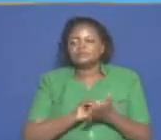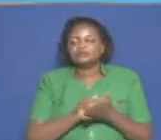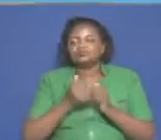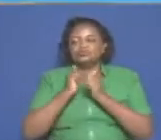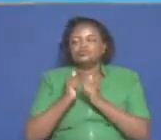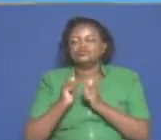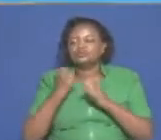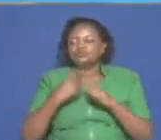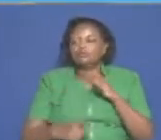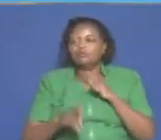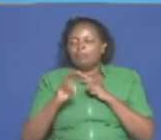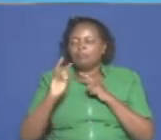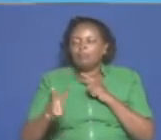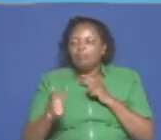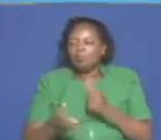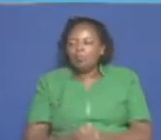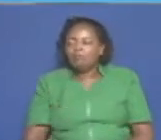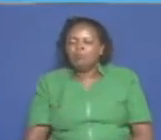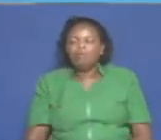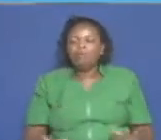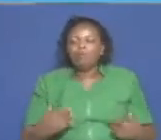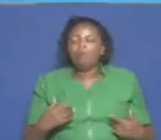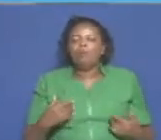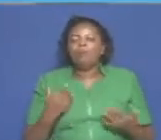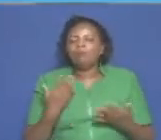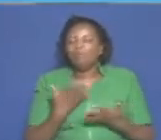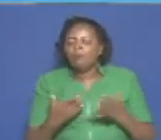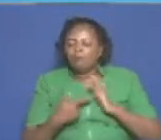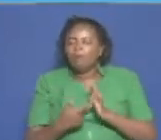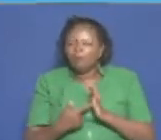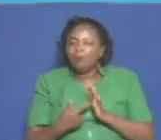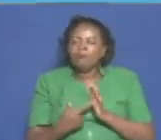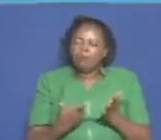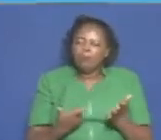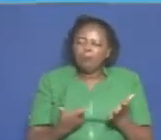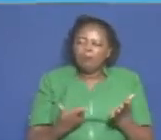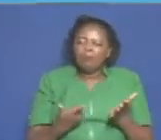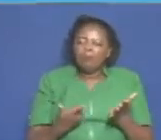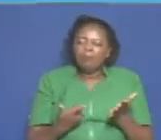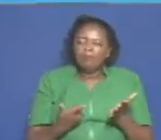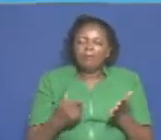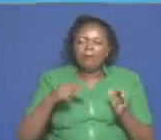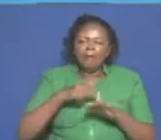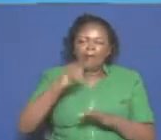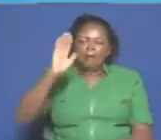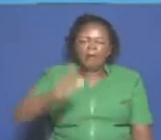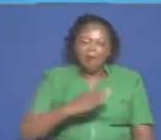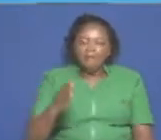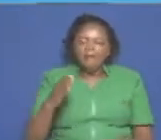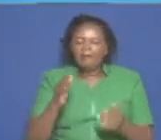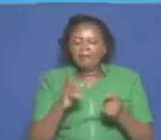mwaka 2022, waweke kiwango fulani kuanzia, tuseme kuanzia bunge la kitaifa, bunge la